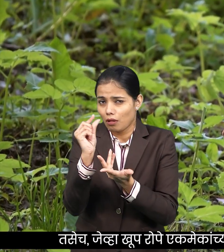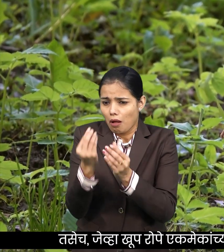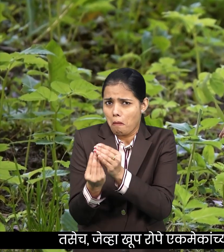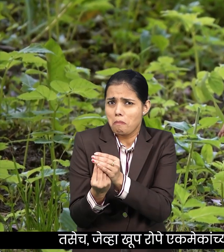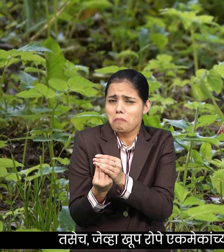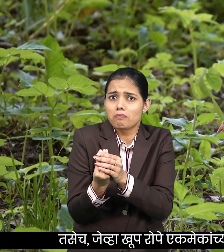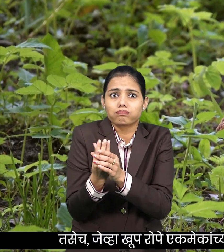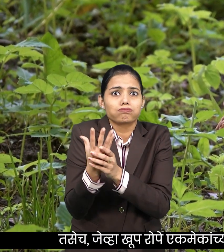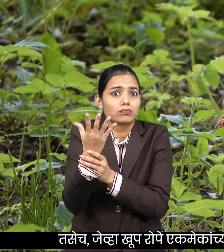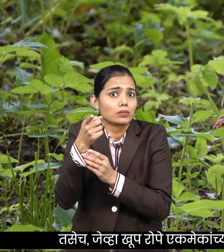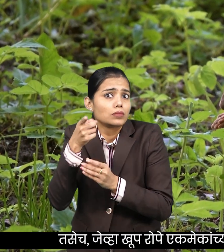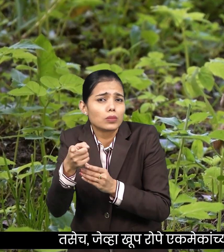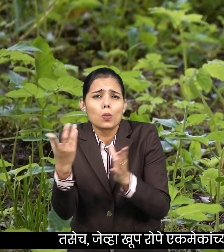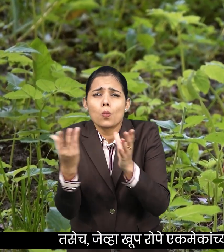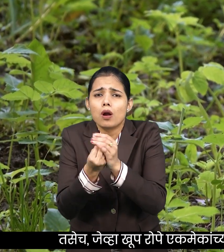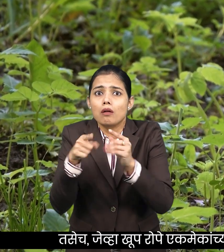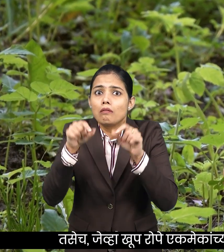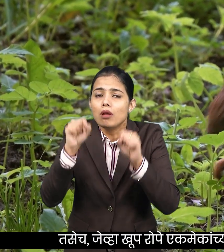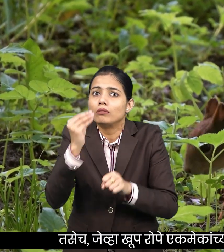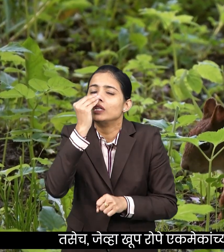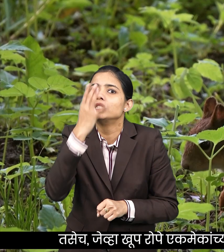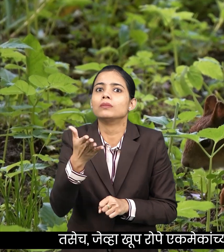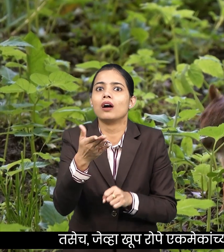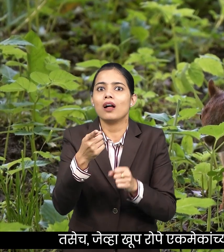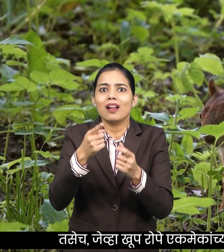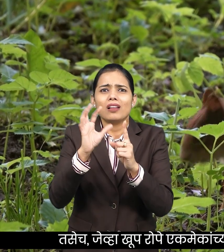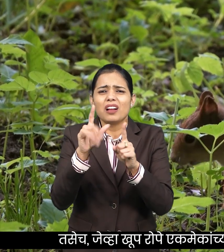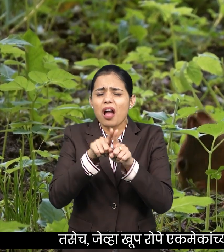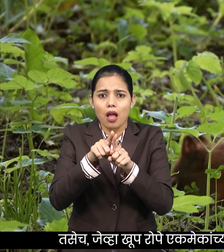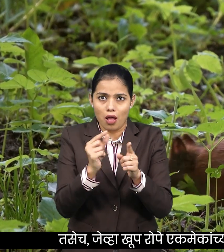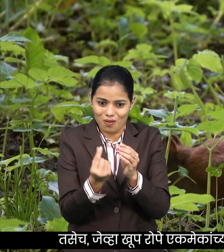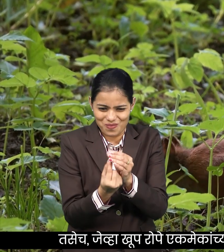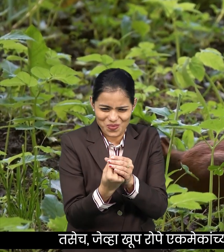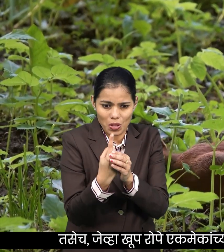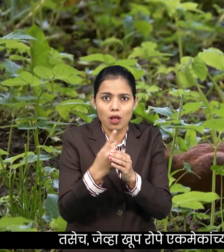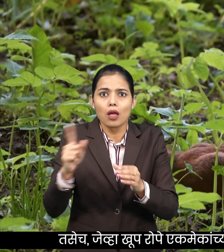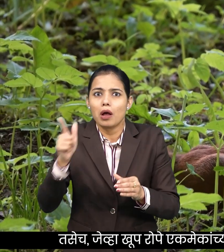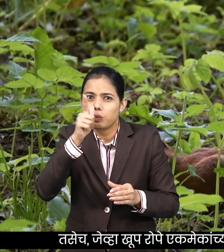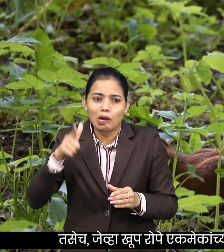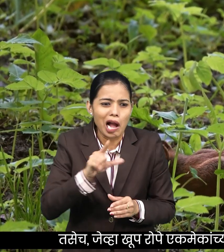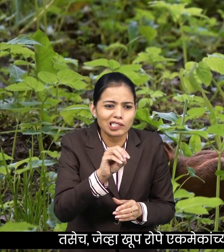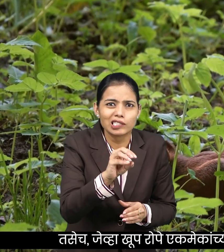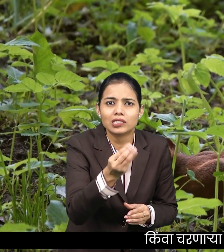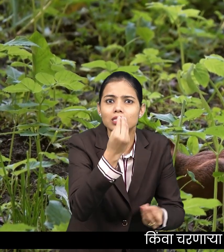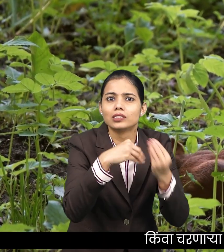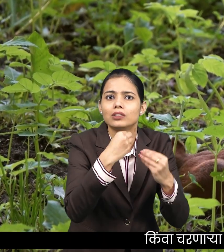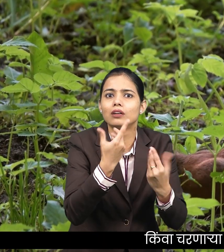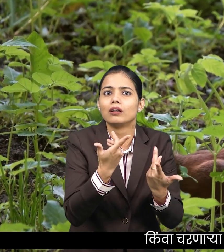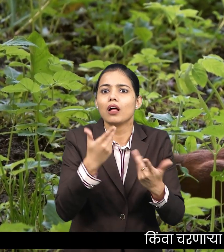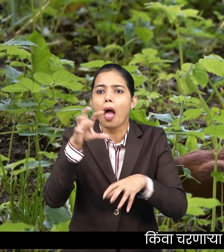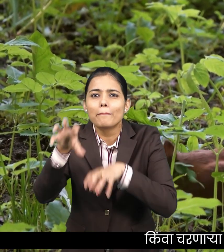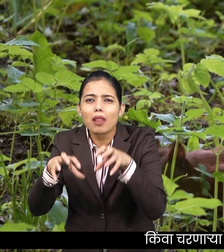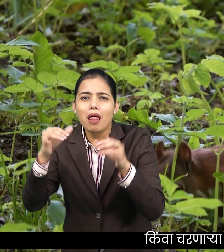खूप रोपे एकमेकांच्या जवळ वाढतात तेव्हा ती सहजपणे खाल्ली जातात